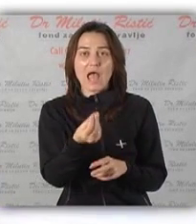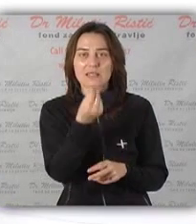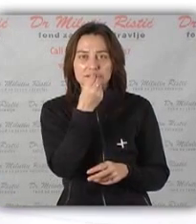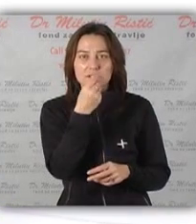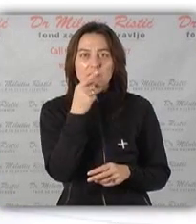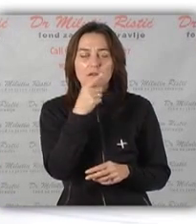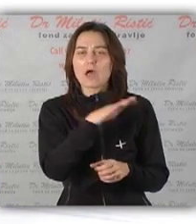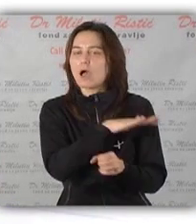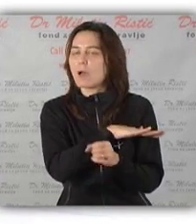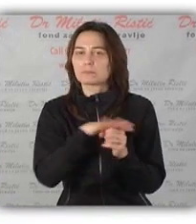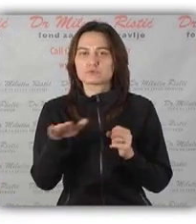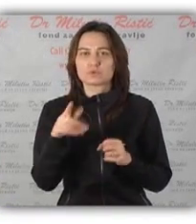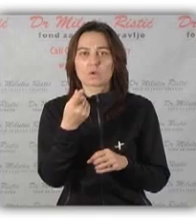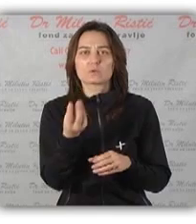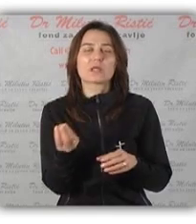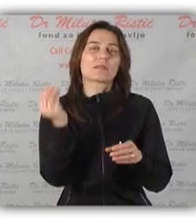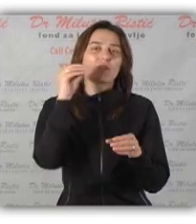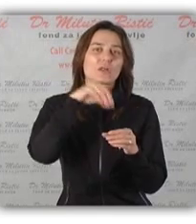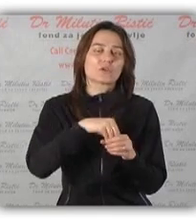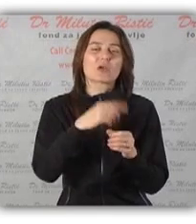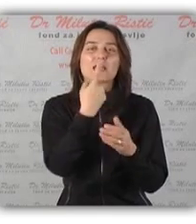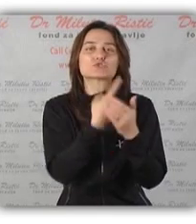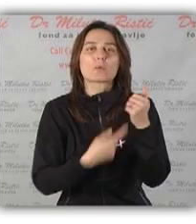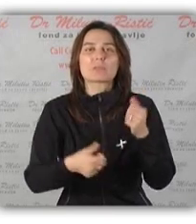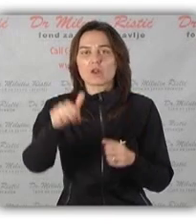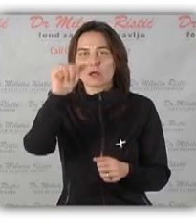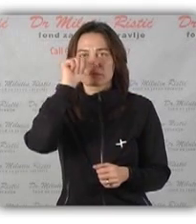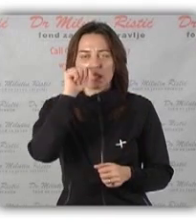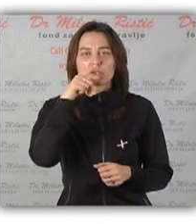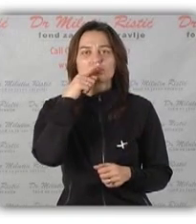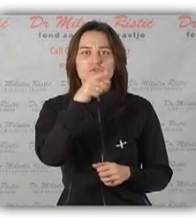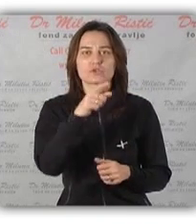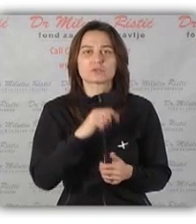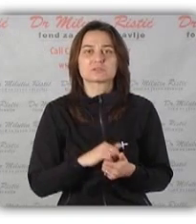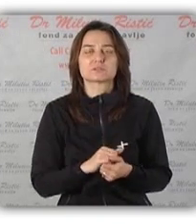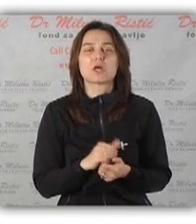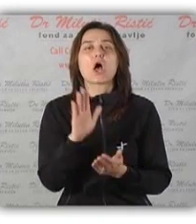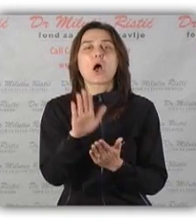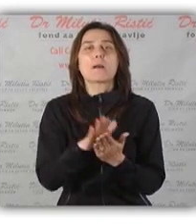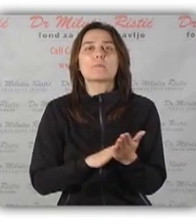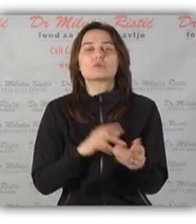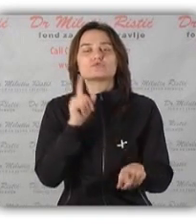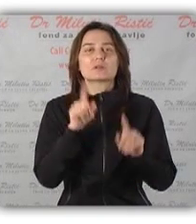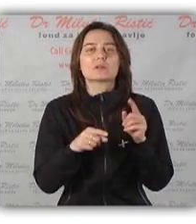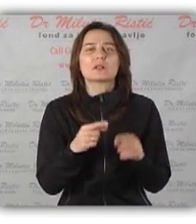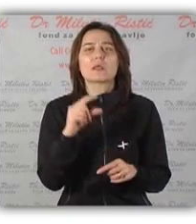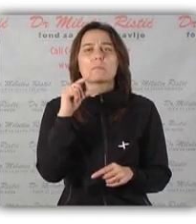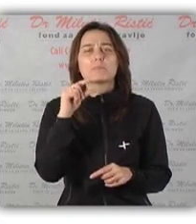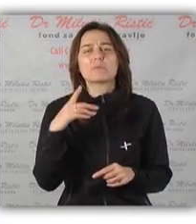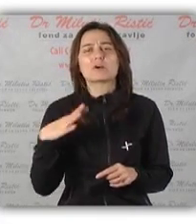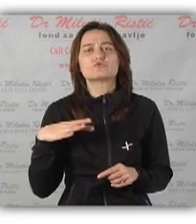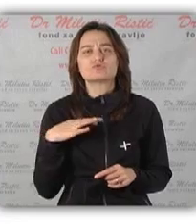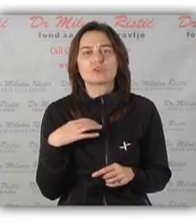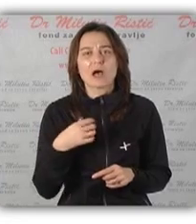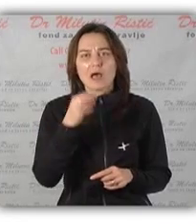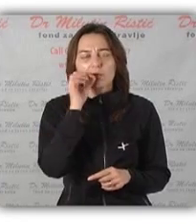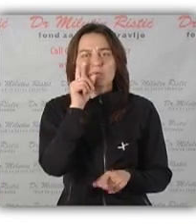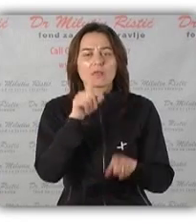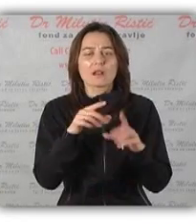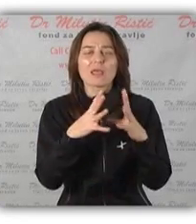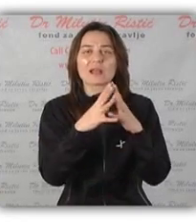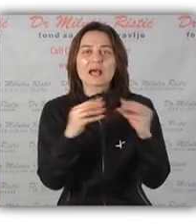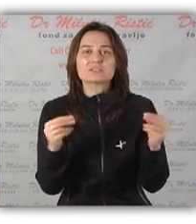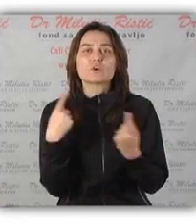oboljenja ide se na to da se apsolutno nadoknadi izgubljena tečnost i elektroliti. Počinje se ili sa blagim čajevima ili sa